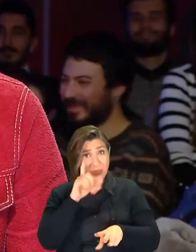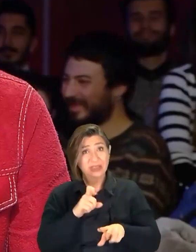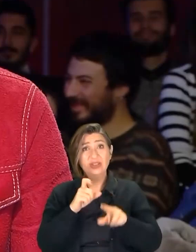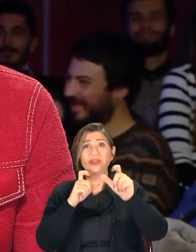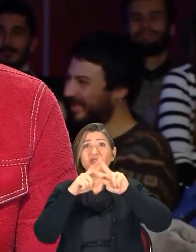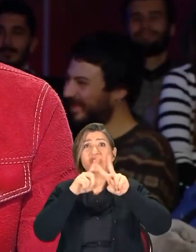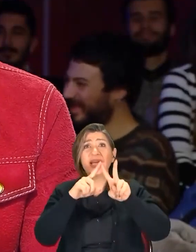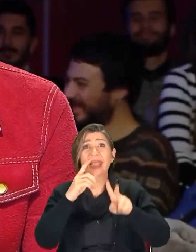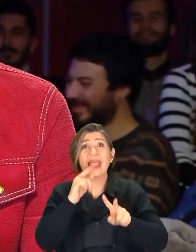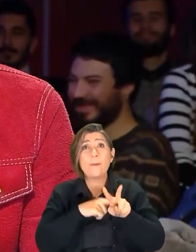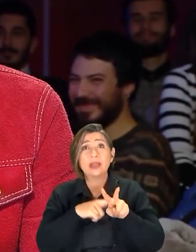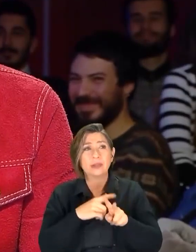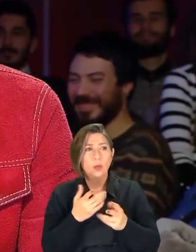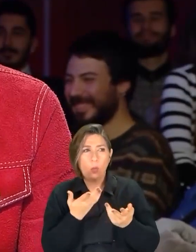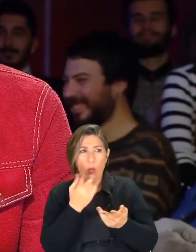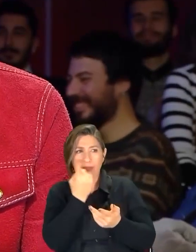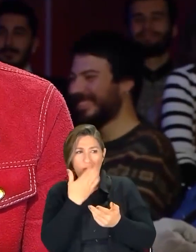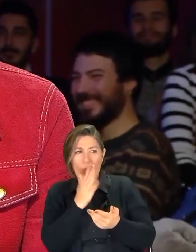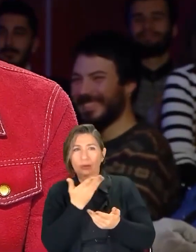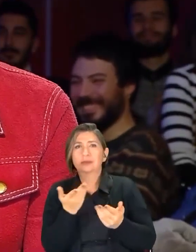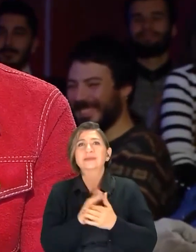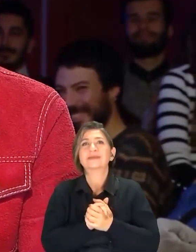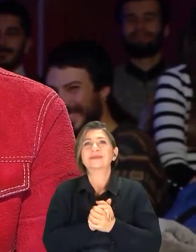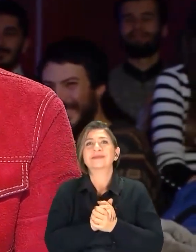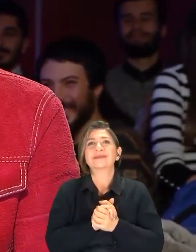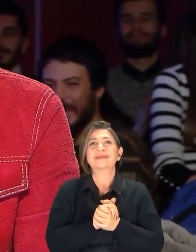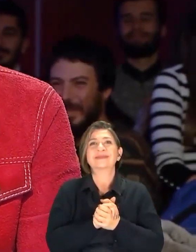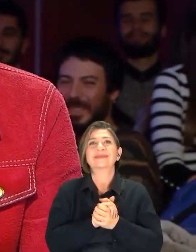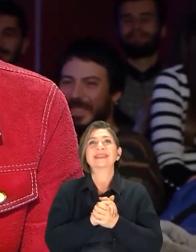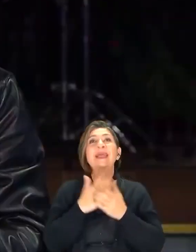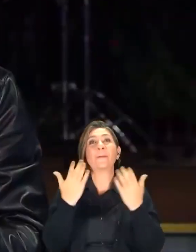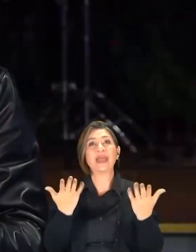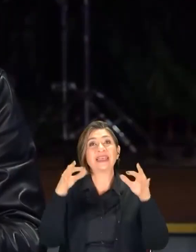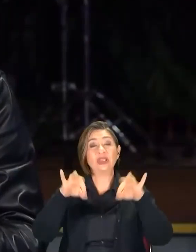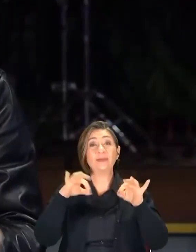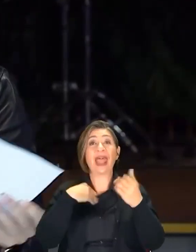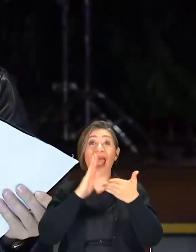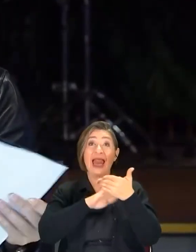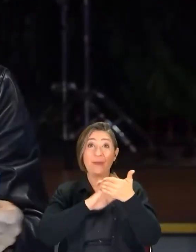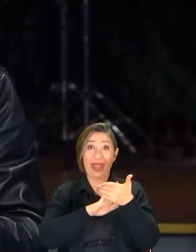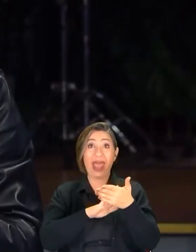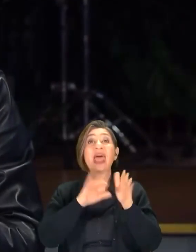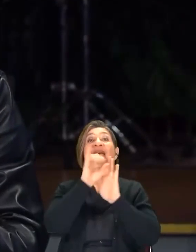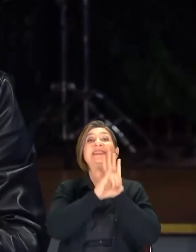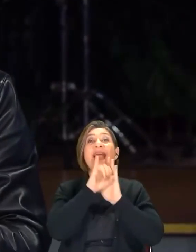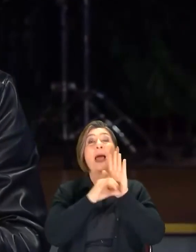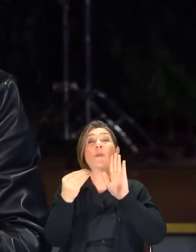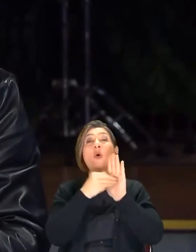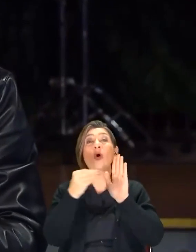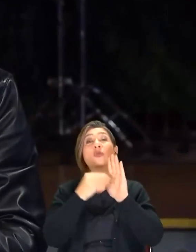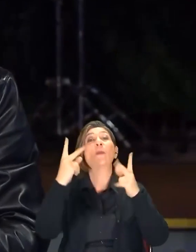kim Can Yaman Yok canım öyle biris öyle birisi yok Peki H Peki şimdi elimde e Instagram'a